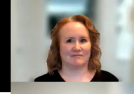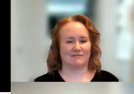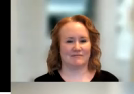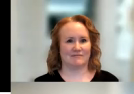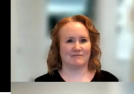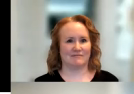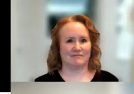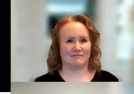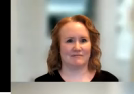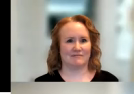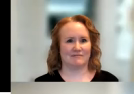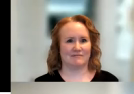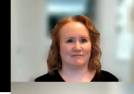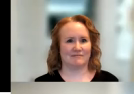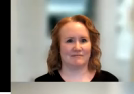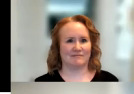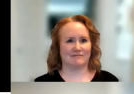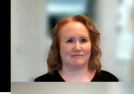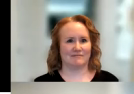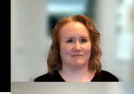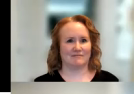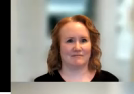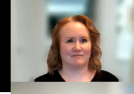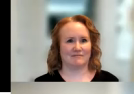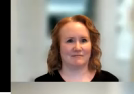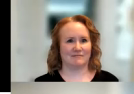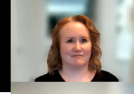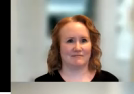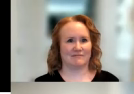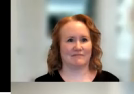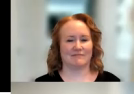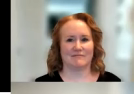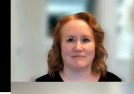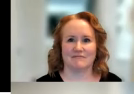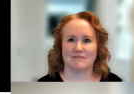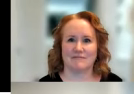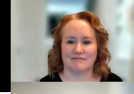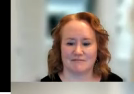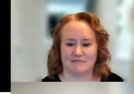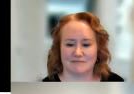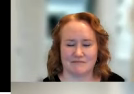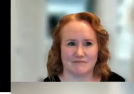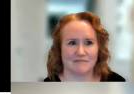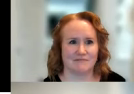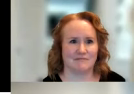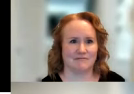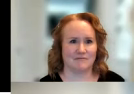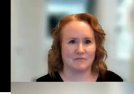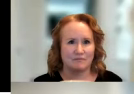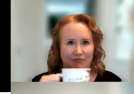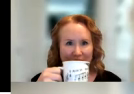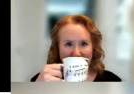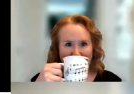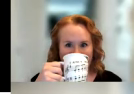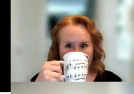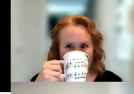elektroniske kommunikasjonstjenester, det egentlig signaloverføringstjenester i kort form. Det definert i ekom-kodeksen hvis man vil gå